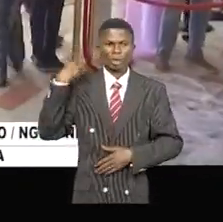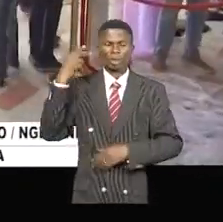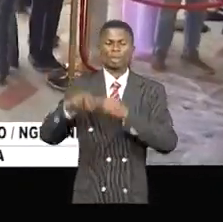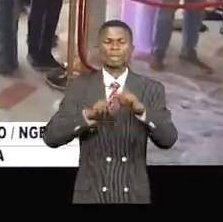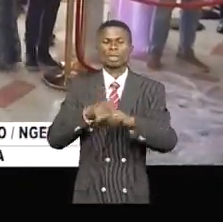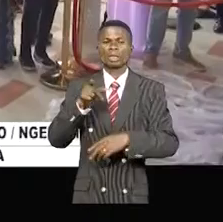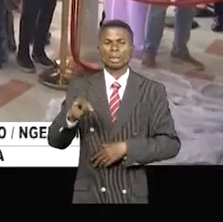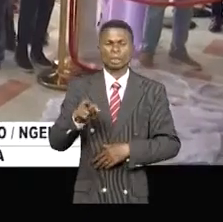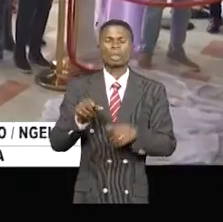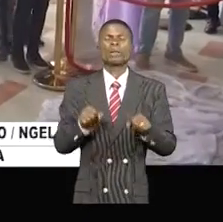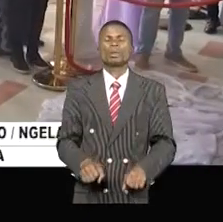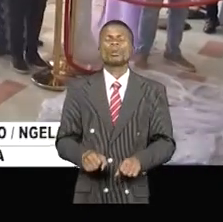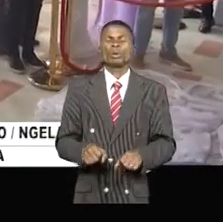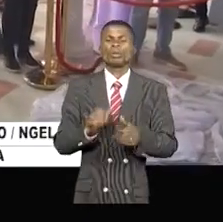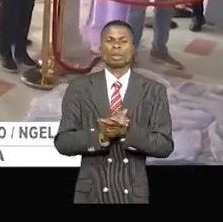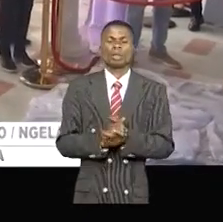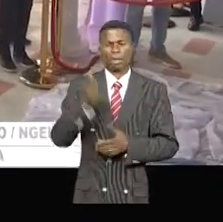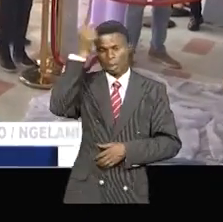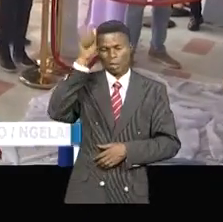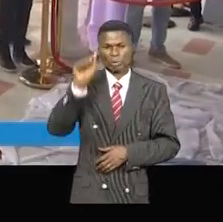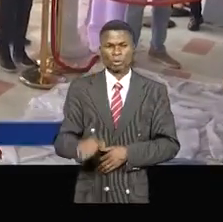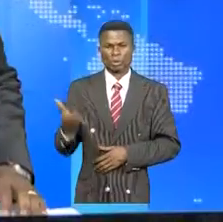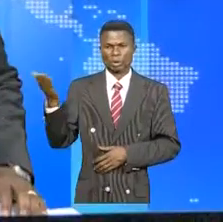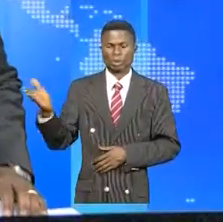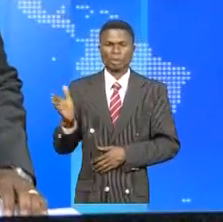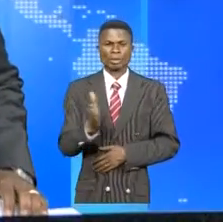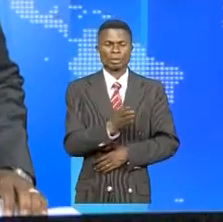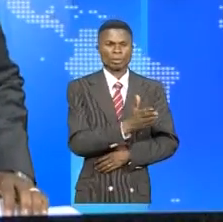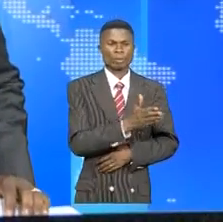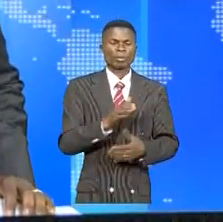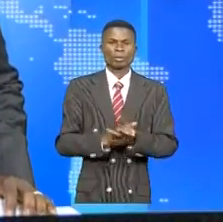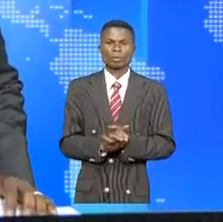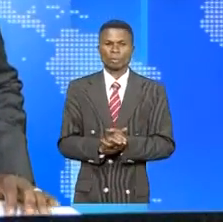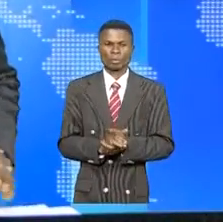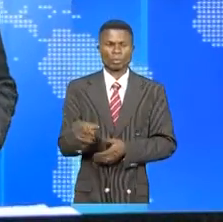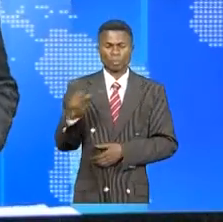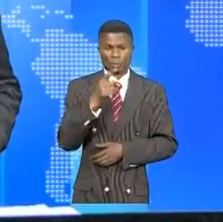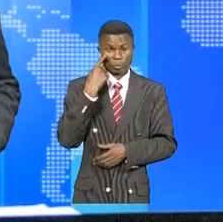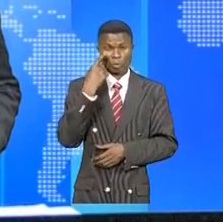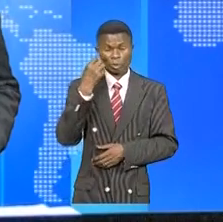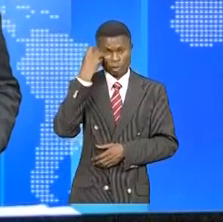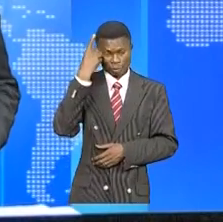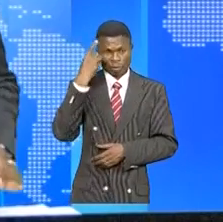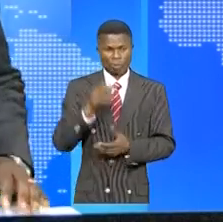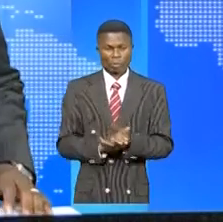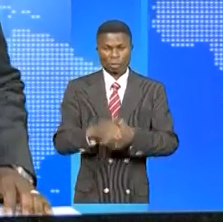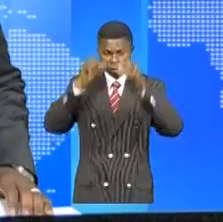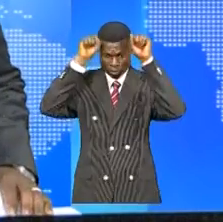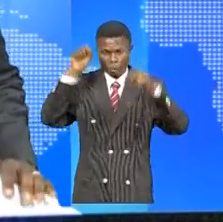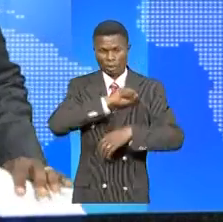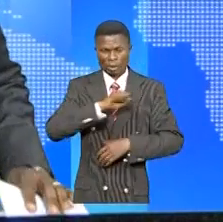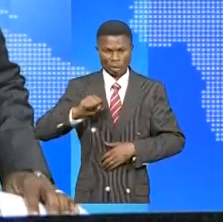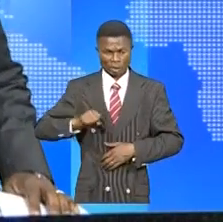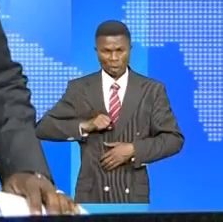Lokondo, décédé dernièrement en Afrique du Sud. Vous vous êtes certainement rendu compte que le président du Sénat,